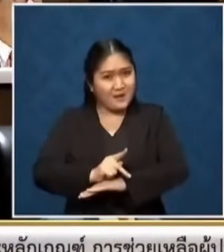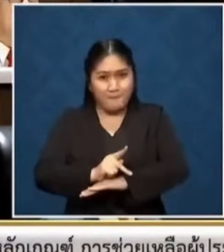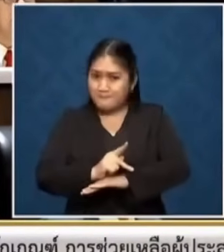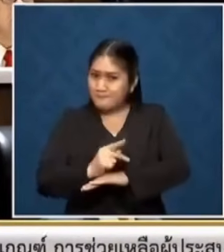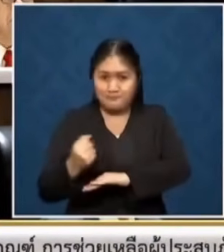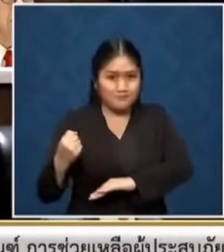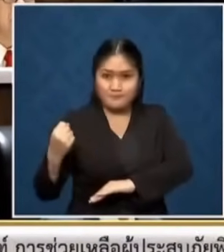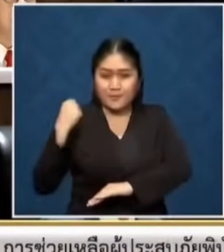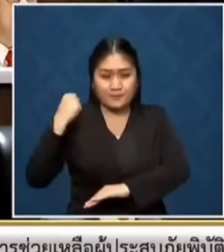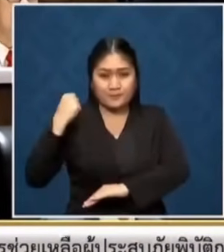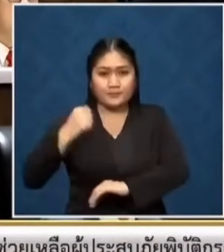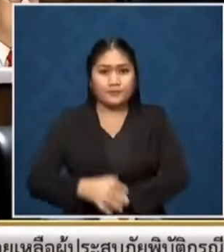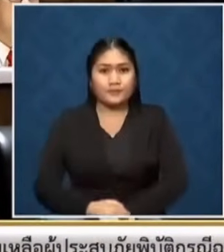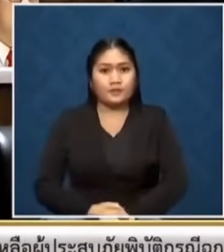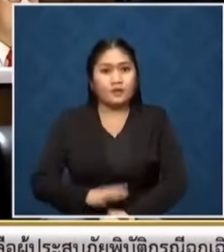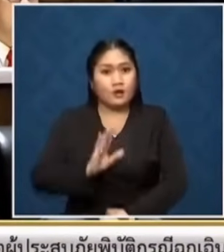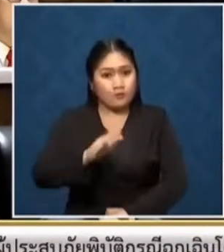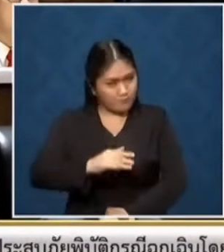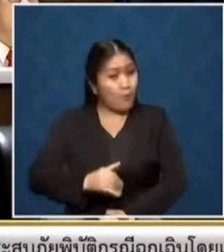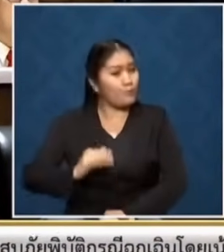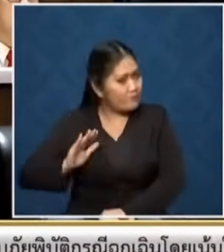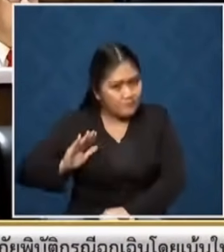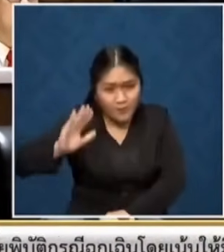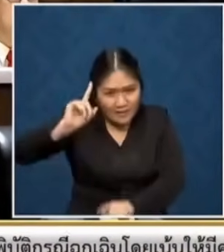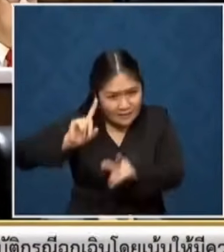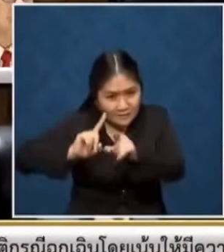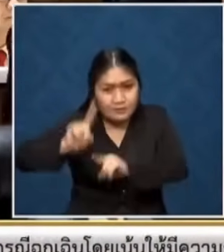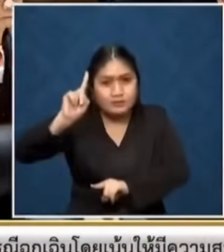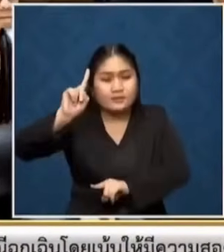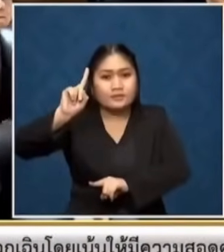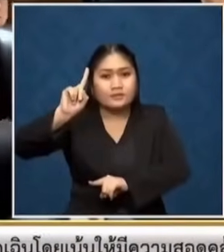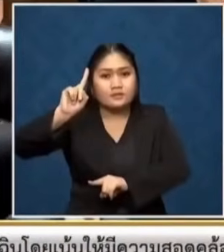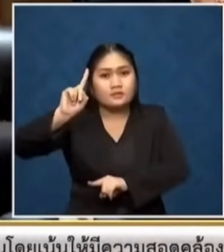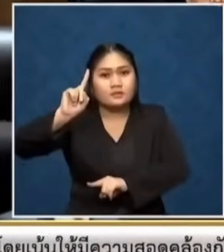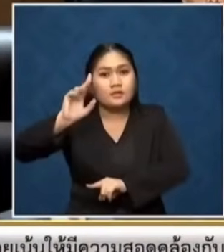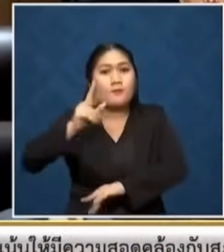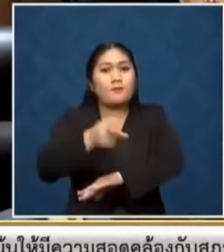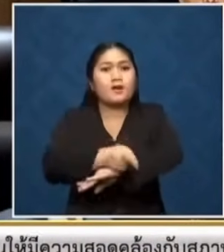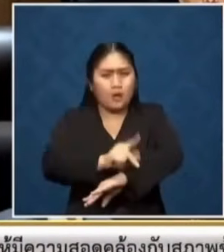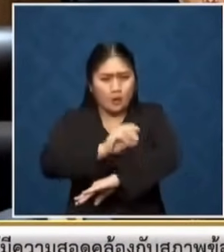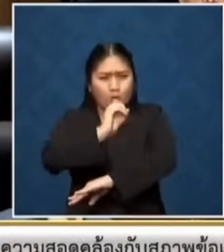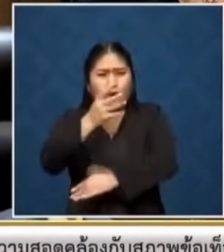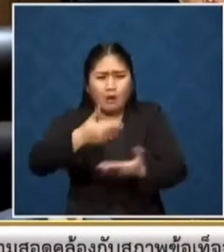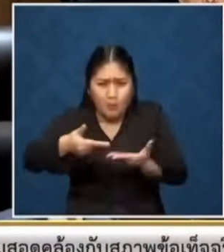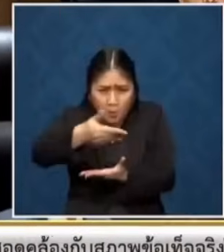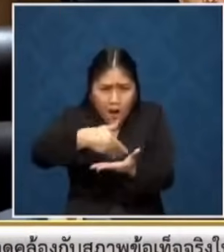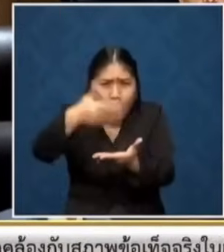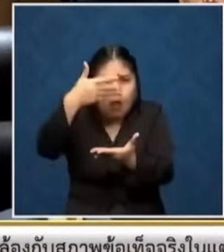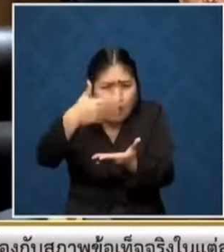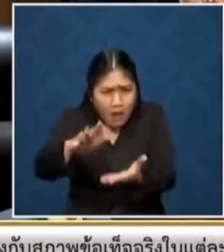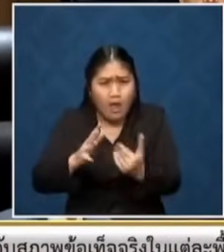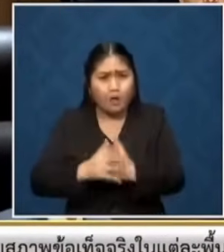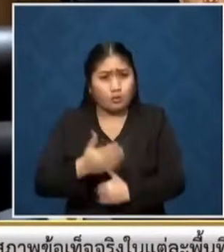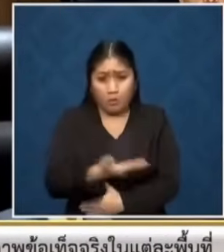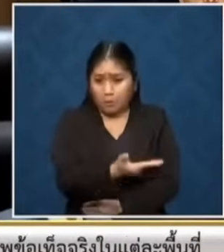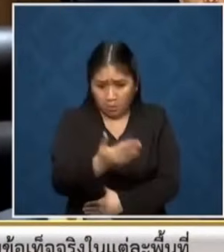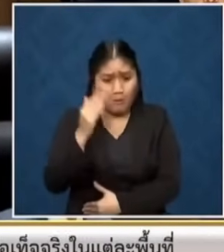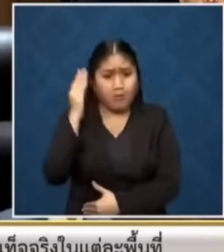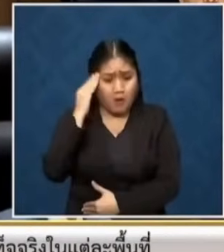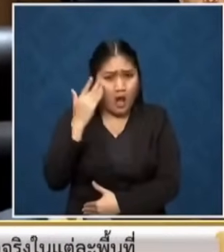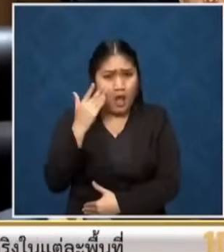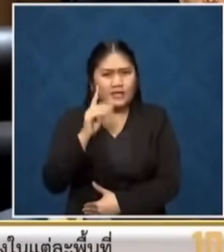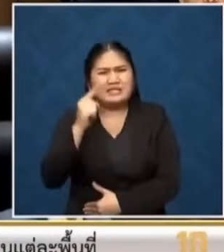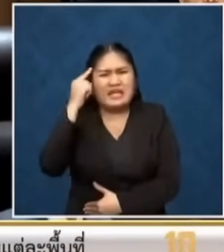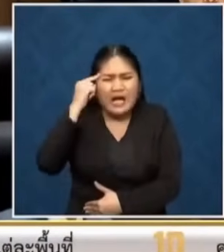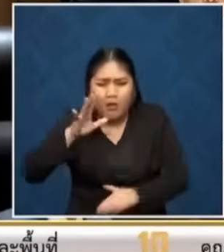าดผมยืนประท้วงครั้งแรกนะครับท่านประธานก็วินิจฉัยแล้วนะครับพวกเราก็รับฟังอย่าดึงดันเล